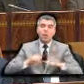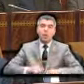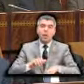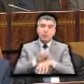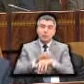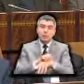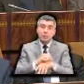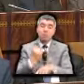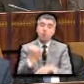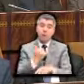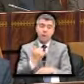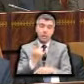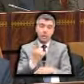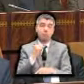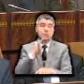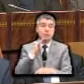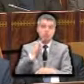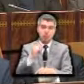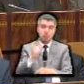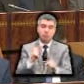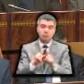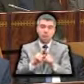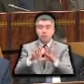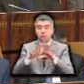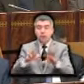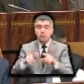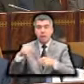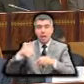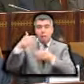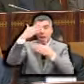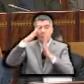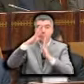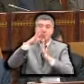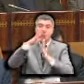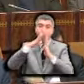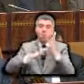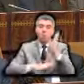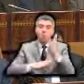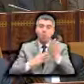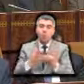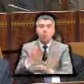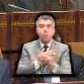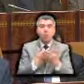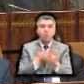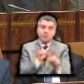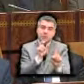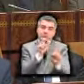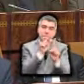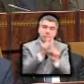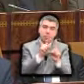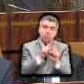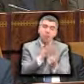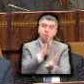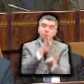ضرورة ملحة باعتبارها رصيدا عقاريا وطنيا يجب ان يخضع تدبيرها لمبادئ الحكامة